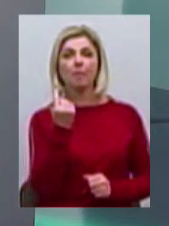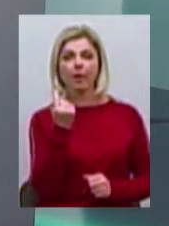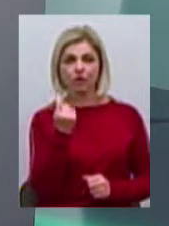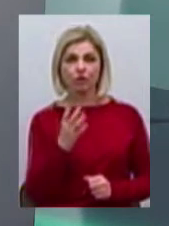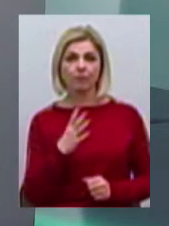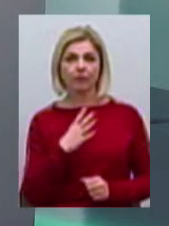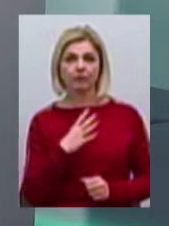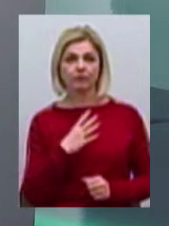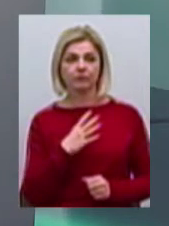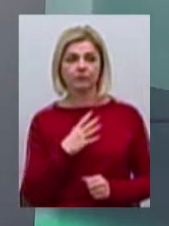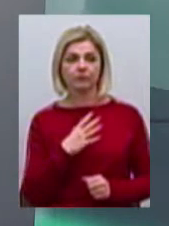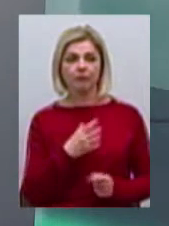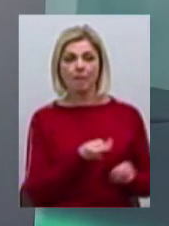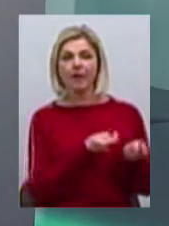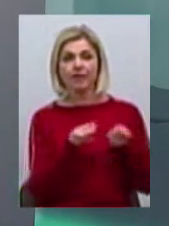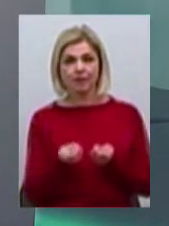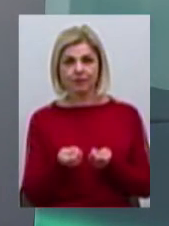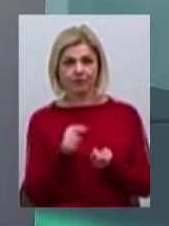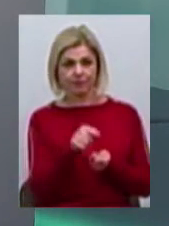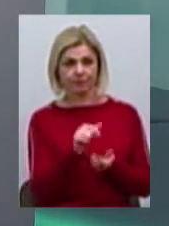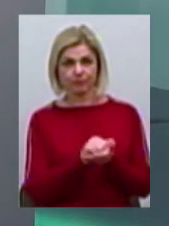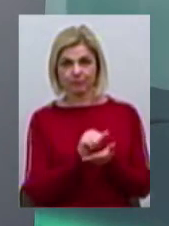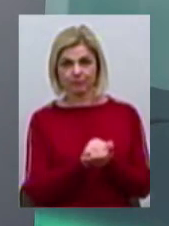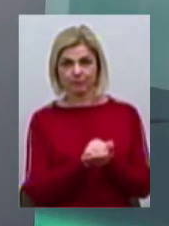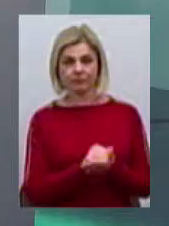більш… Ось я принесла якраз…